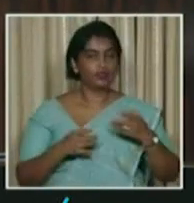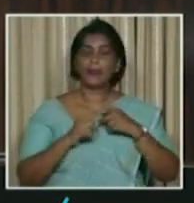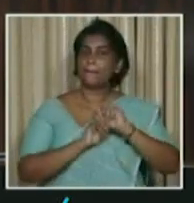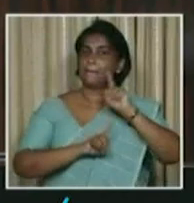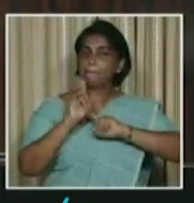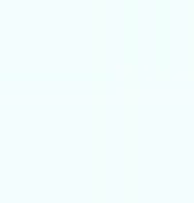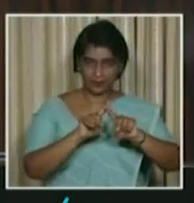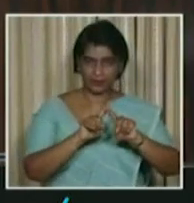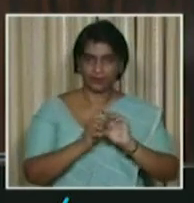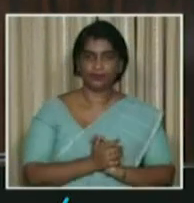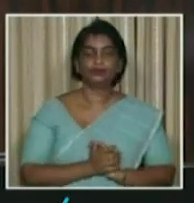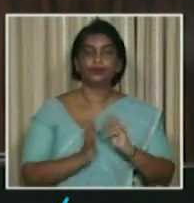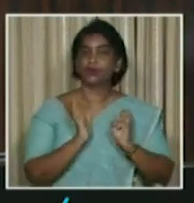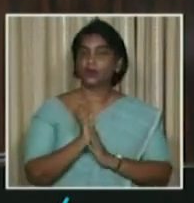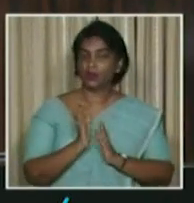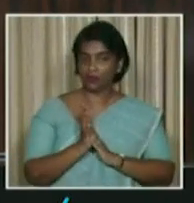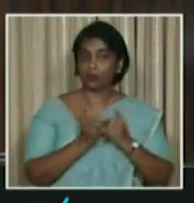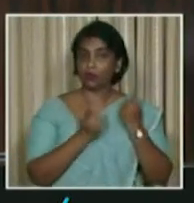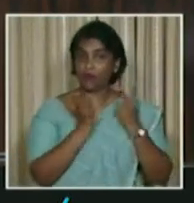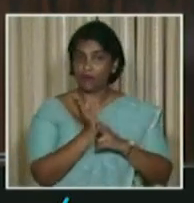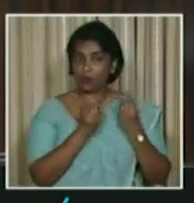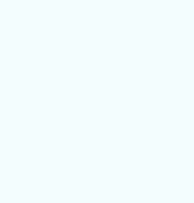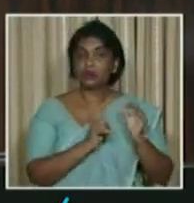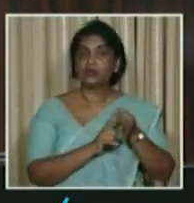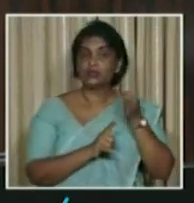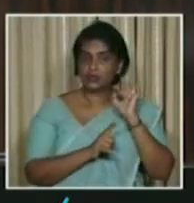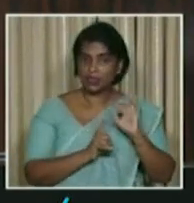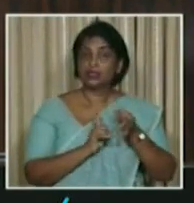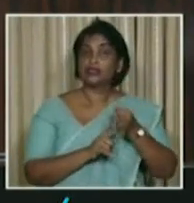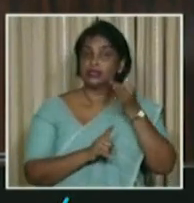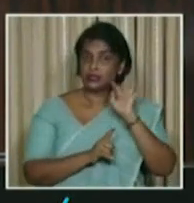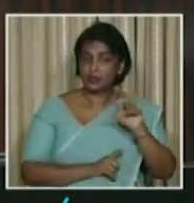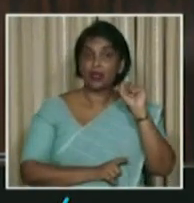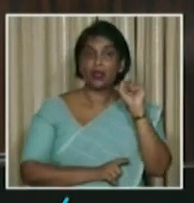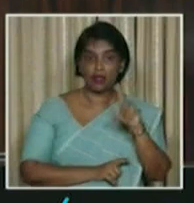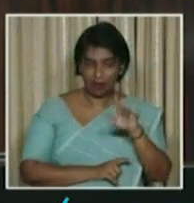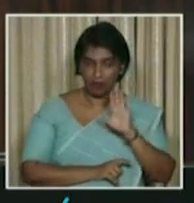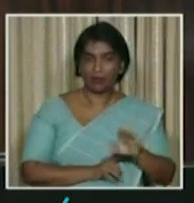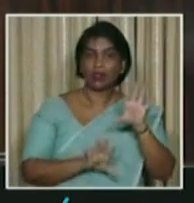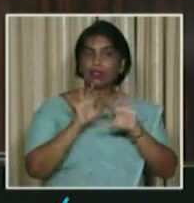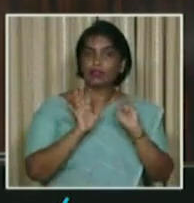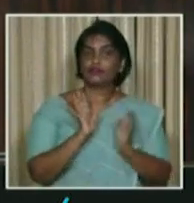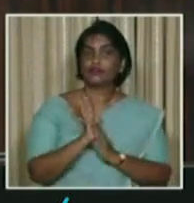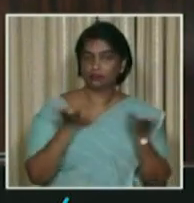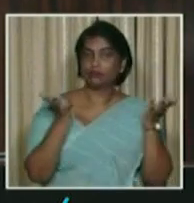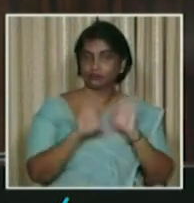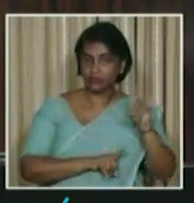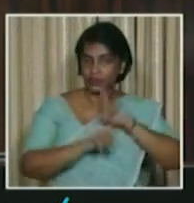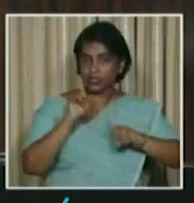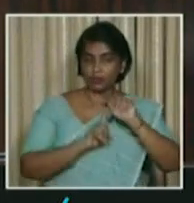පාර්ලිමේන්තුවට ප්‍රකාශ කරන කැමැත්තෙන් කාරක සභාවේ පුරප්පාඩු සභාපති ධූරයට සභාපතිවරයෙකු නම් කිරීම සඳහා තේරීම් කාරක සභාවේ